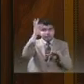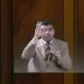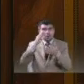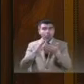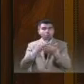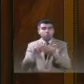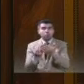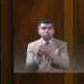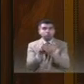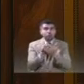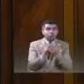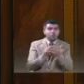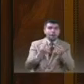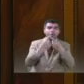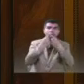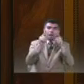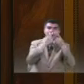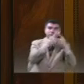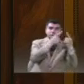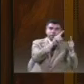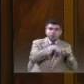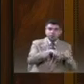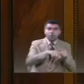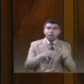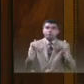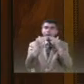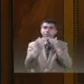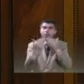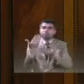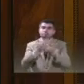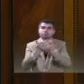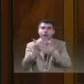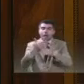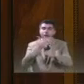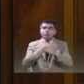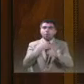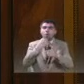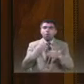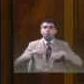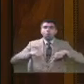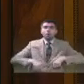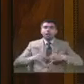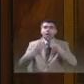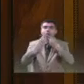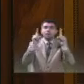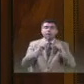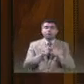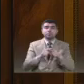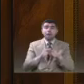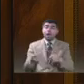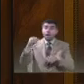ومالية من جيل جديد وخارج منطق وتوجيهات المؤسسات المالية الدائنة. إن استرجاع